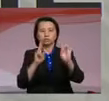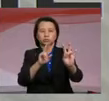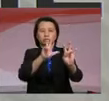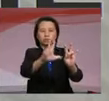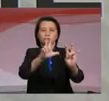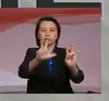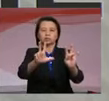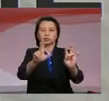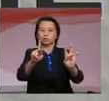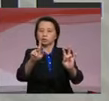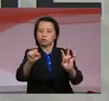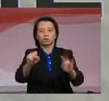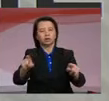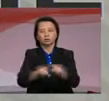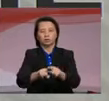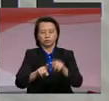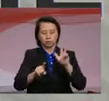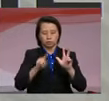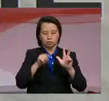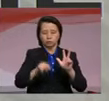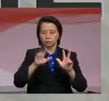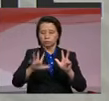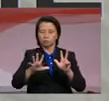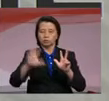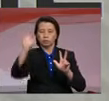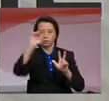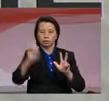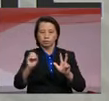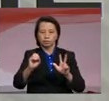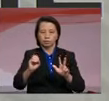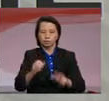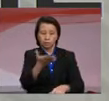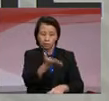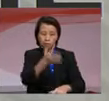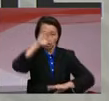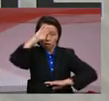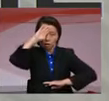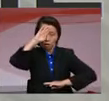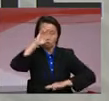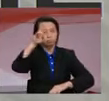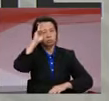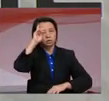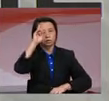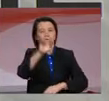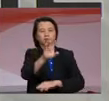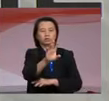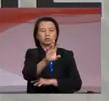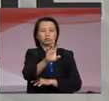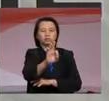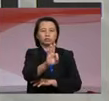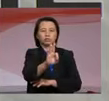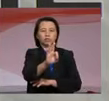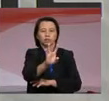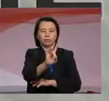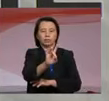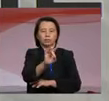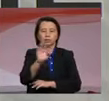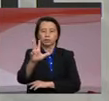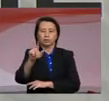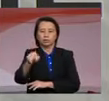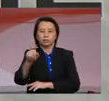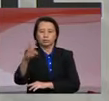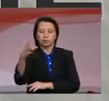733 kes bersamaan dengan 3.5%. Mereka yang bergejala kekal 98 kes, iaitu